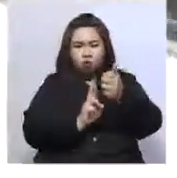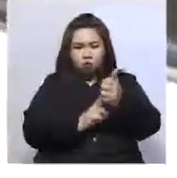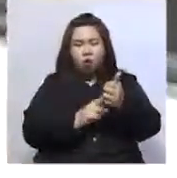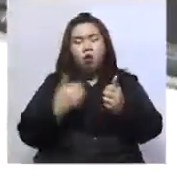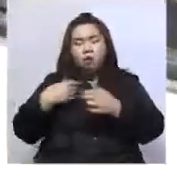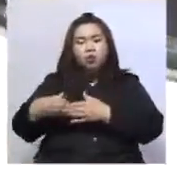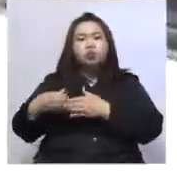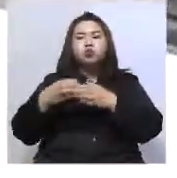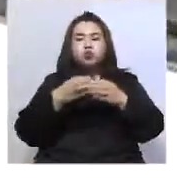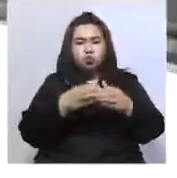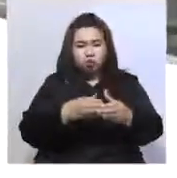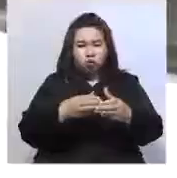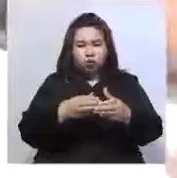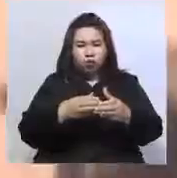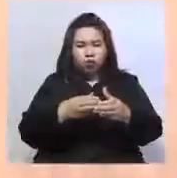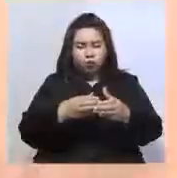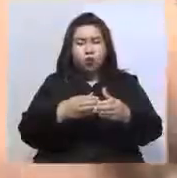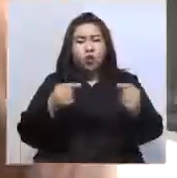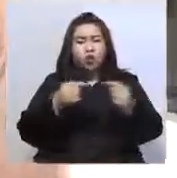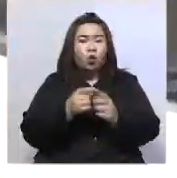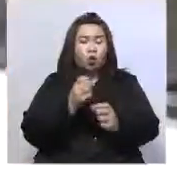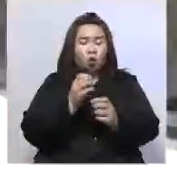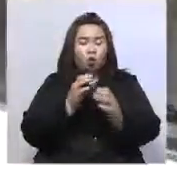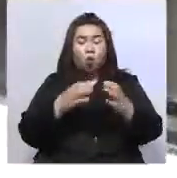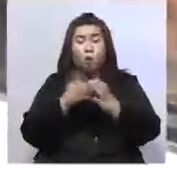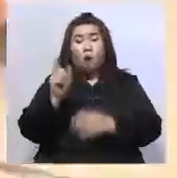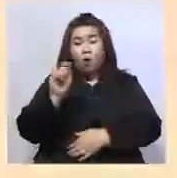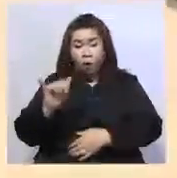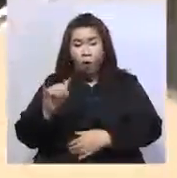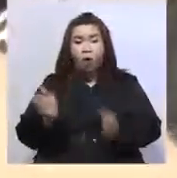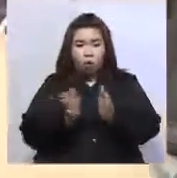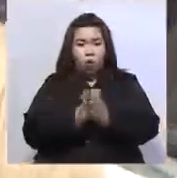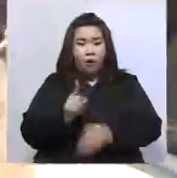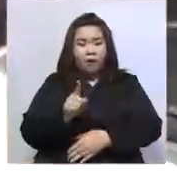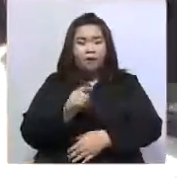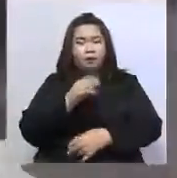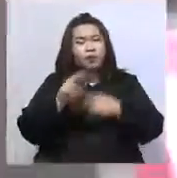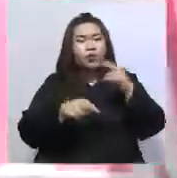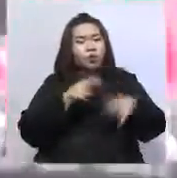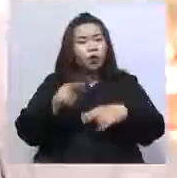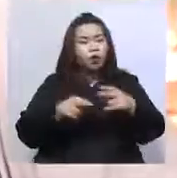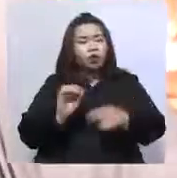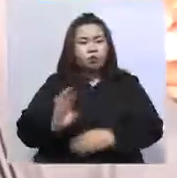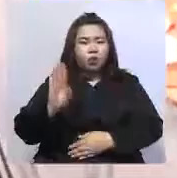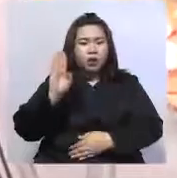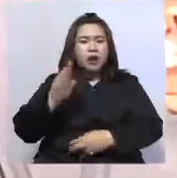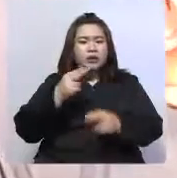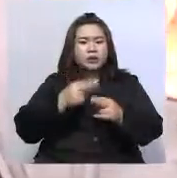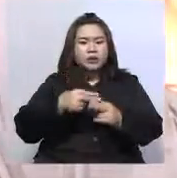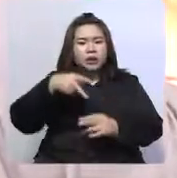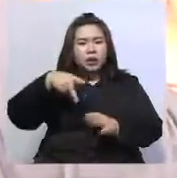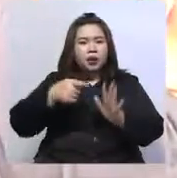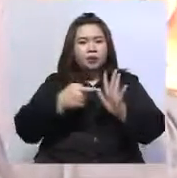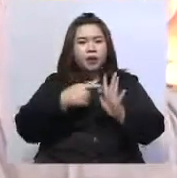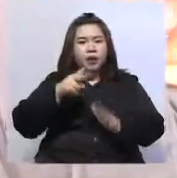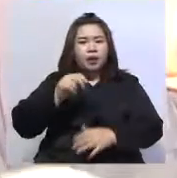ยก็ได้นำกำลังตำรวจพร้อมเจ้าหน้าที่จากสำนักงานคณะกรรมการอาหารและยาหรือว่าอย.นั่นเองเข้าตรวจค้นบริษัทฮานิวโคเรีย